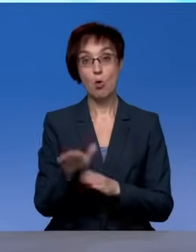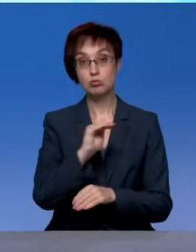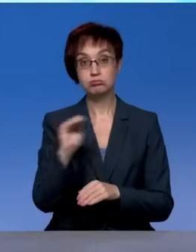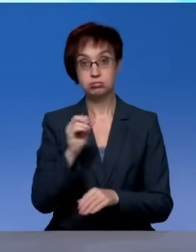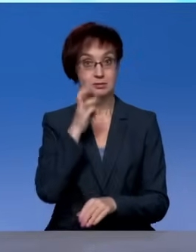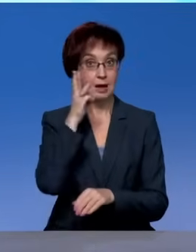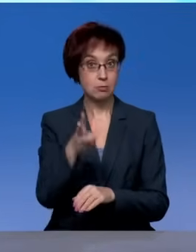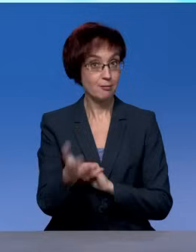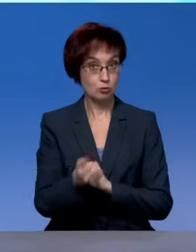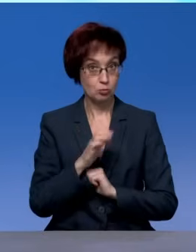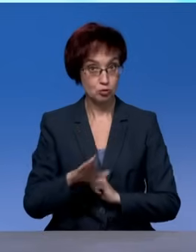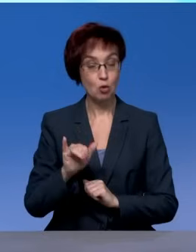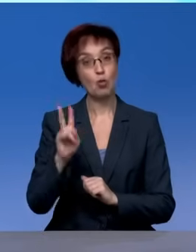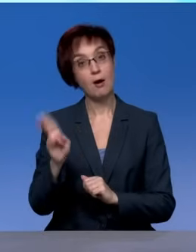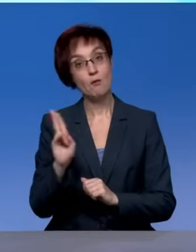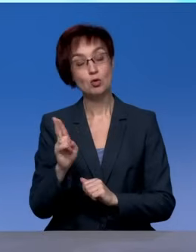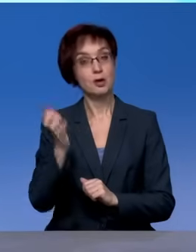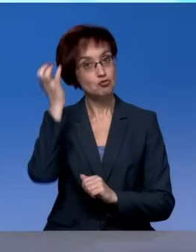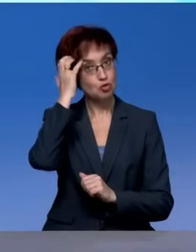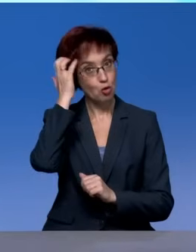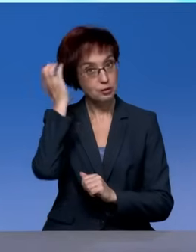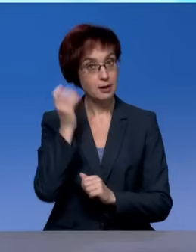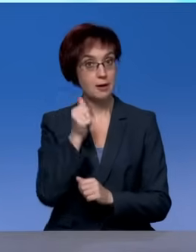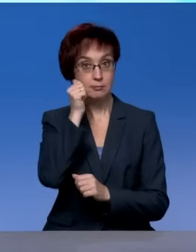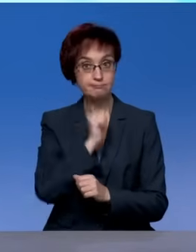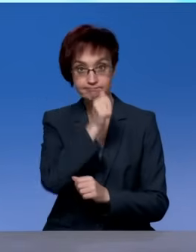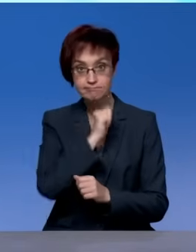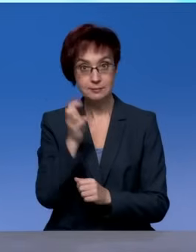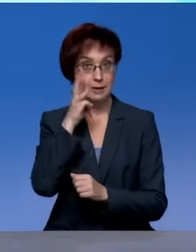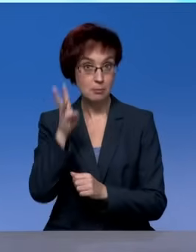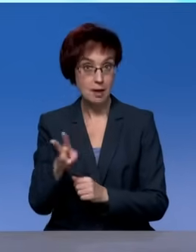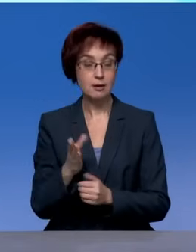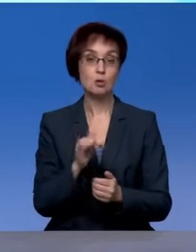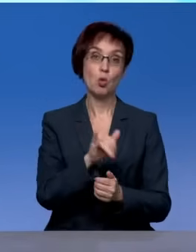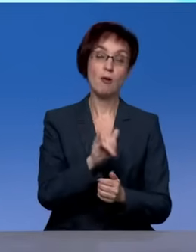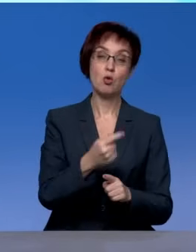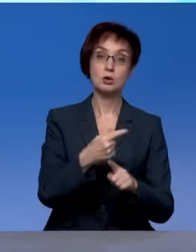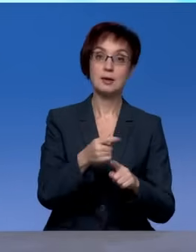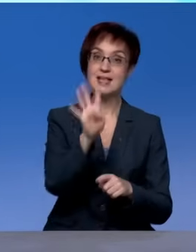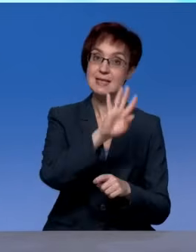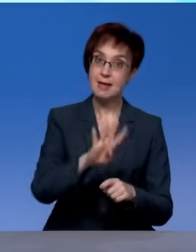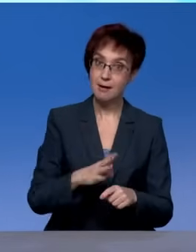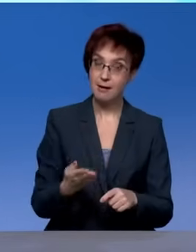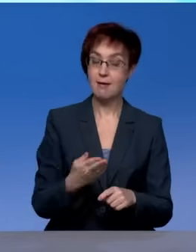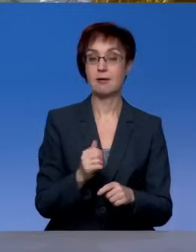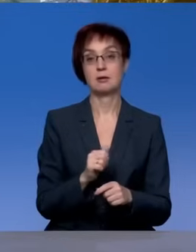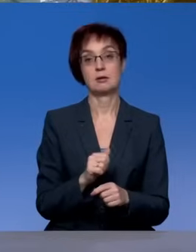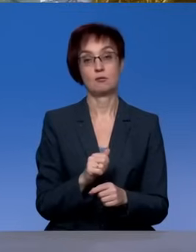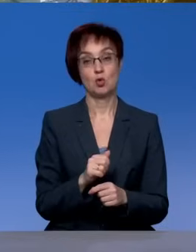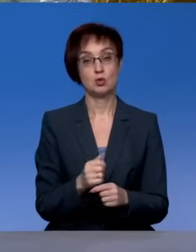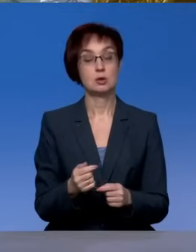мы получаем в итоге? Социальный фонд России почти, ну, я не буду говорить конкретные цифры, но